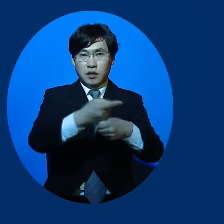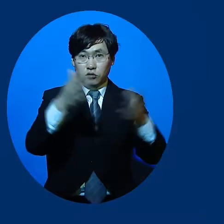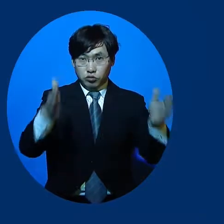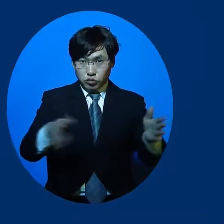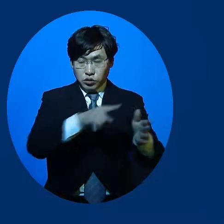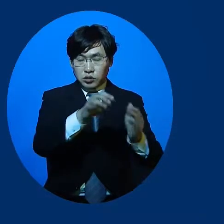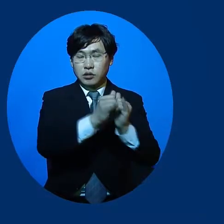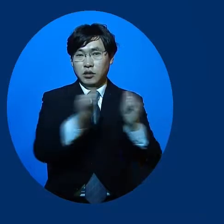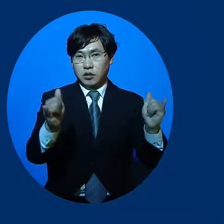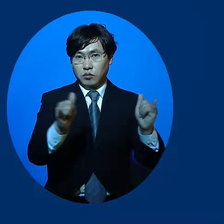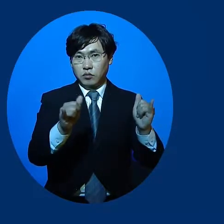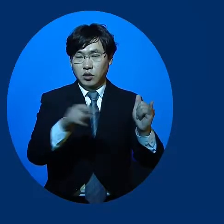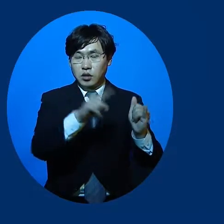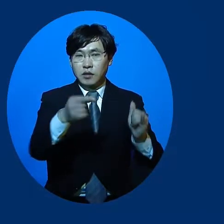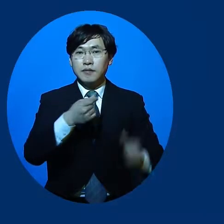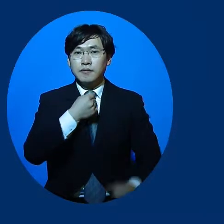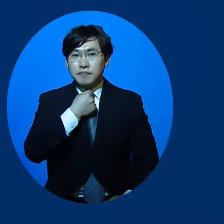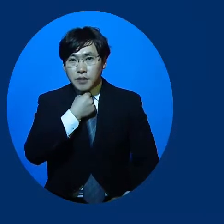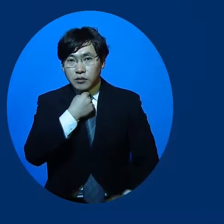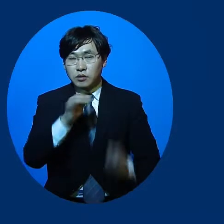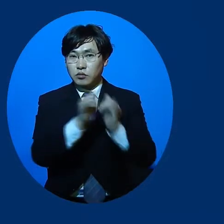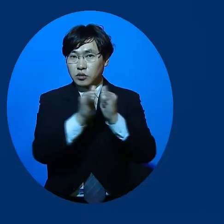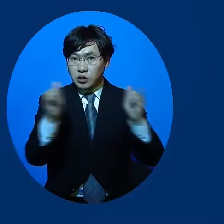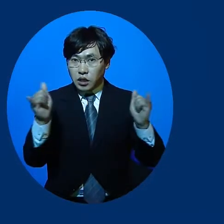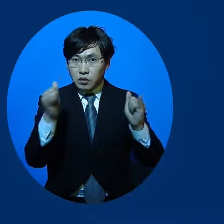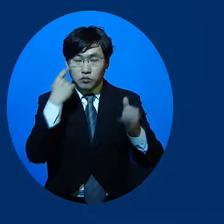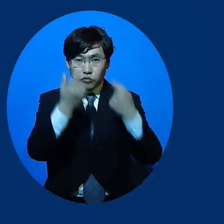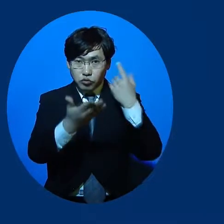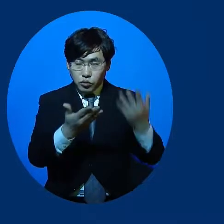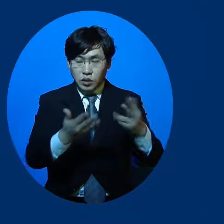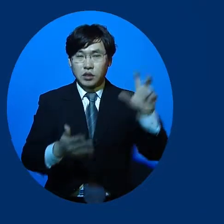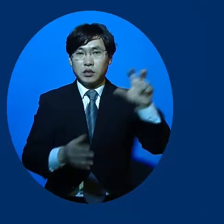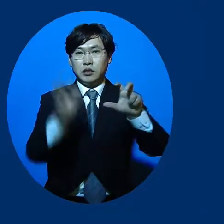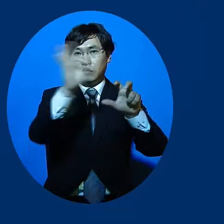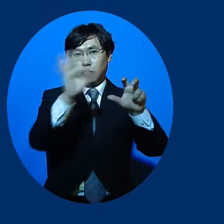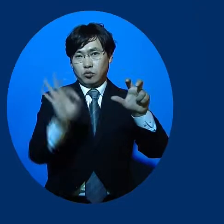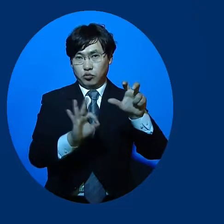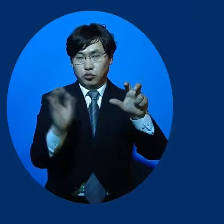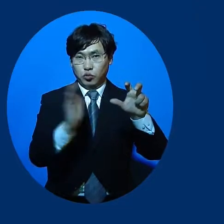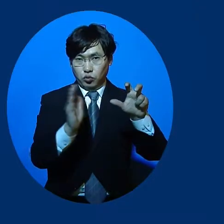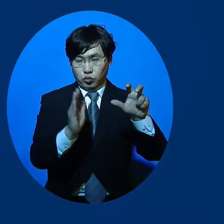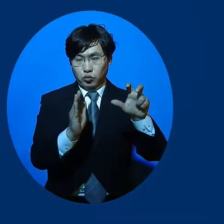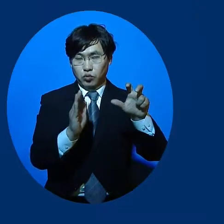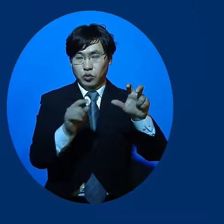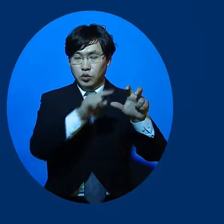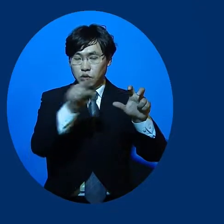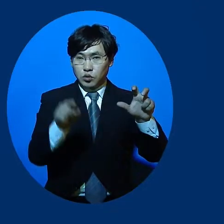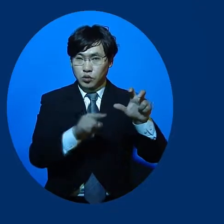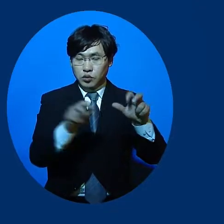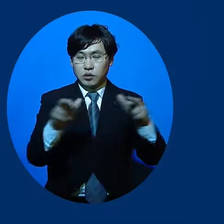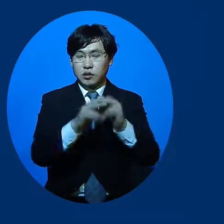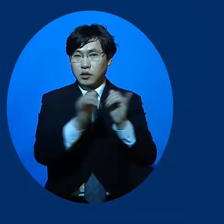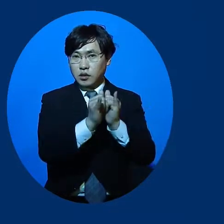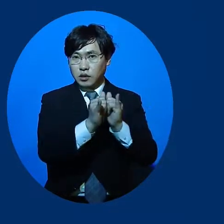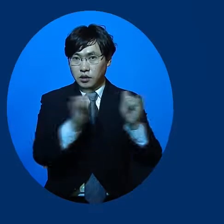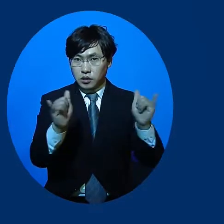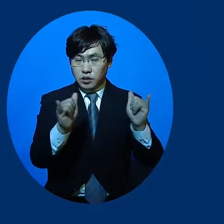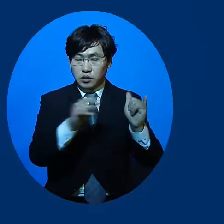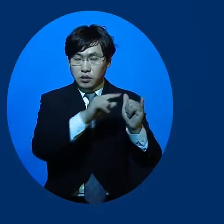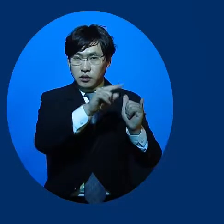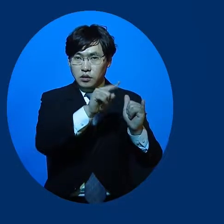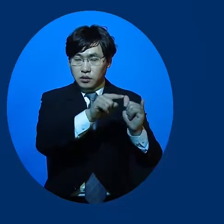운동할 의향이 있는 사람이 약 25%로 이들 장애인을